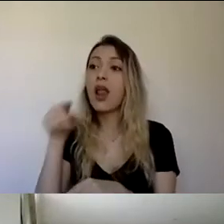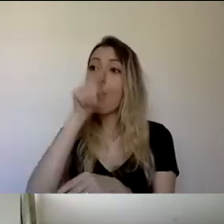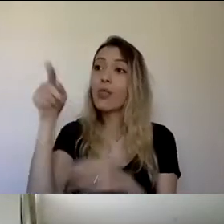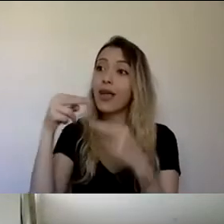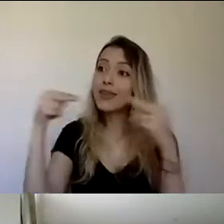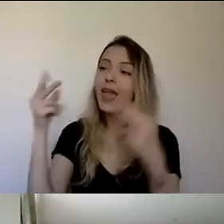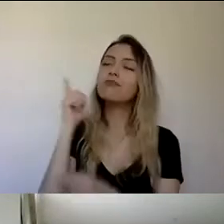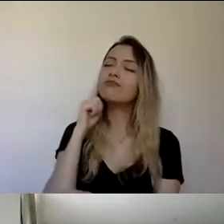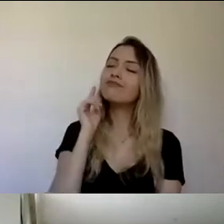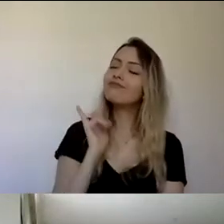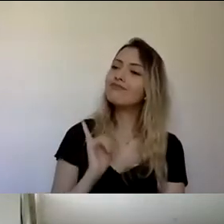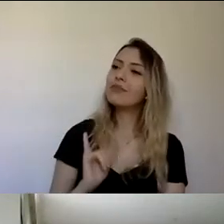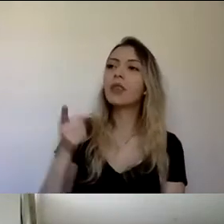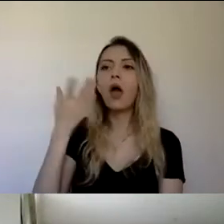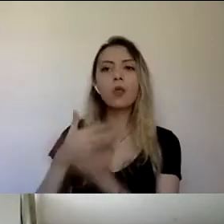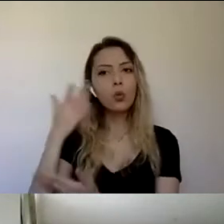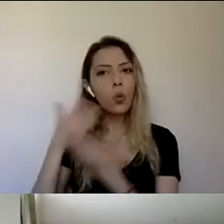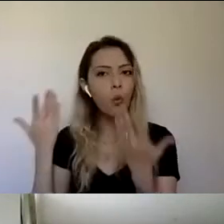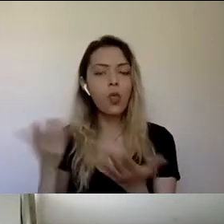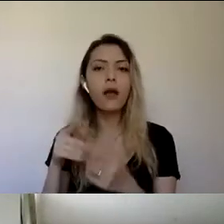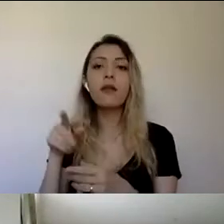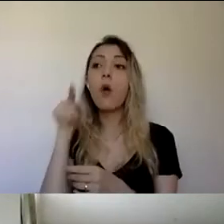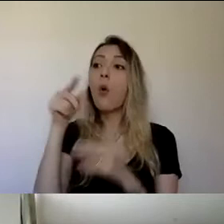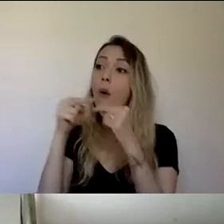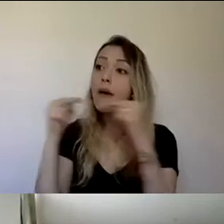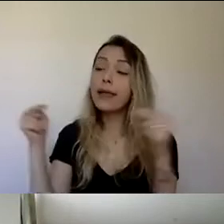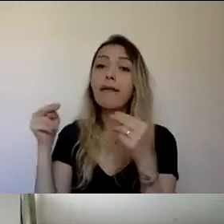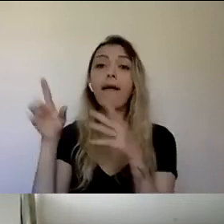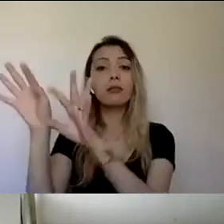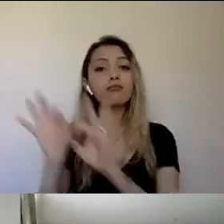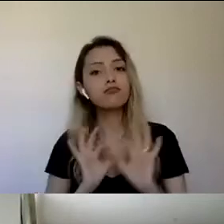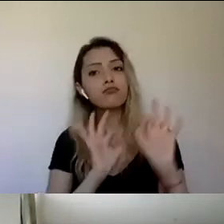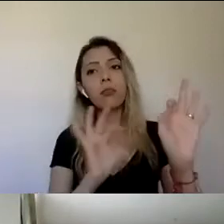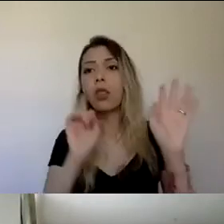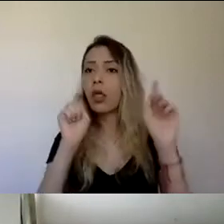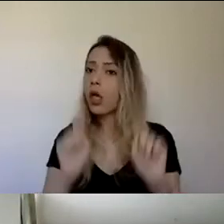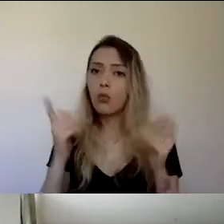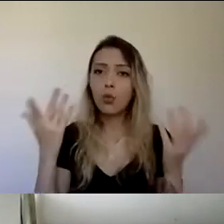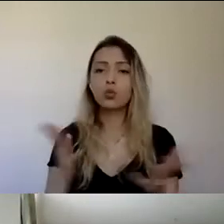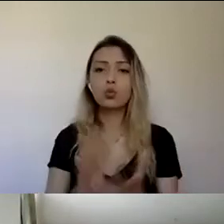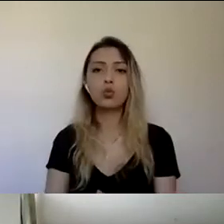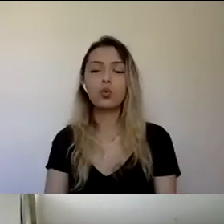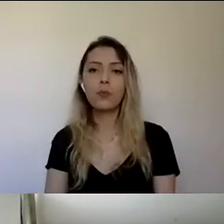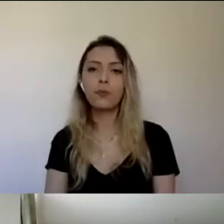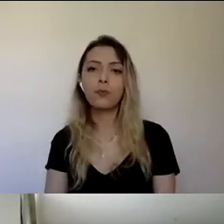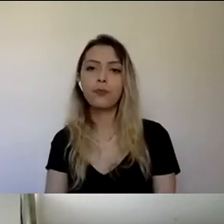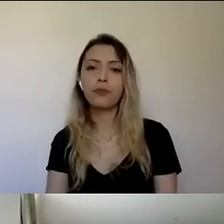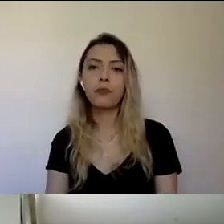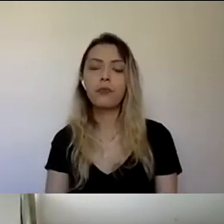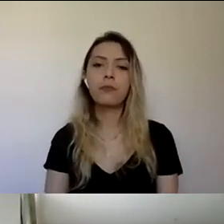alıyorsunuzdur. O hikayelerin sunulması da hangi alanda